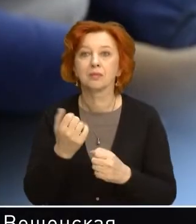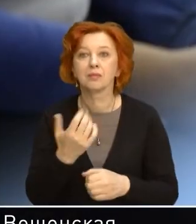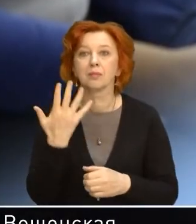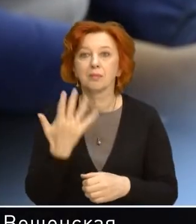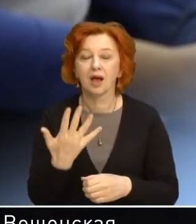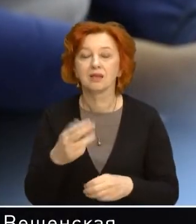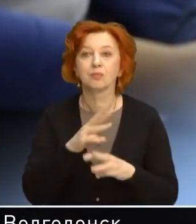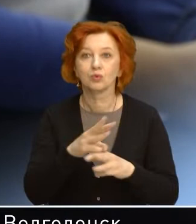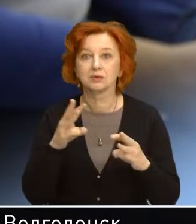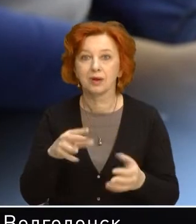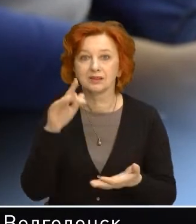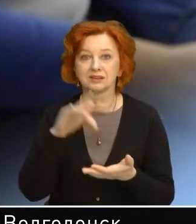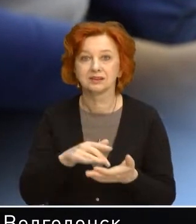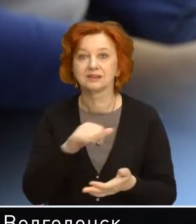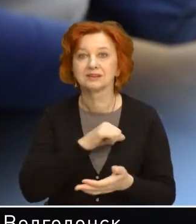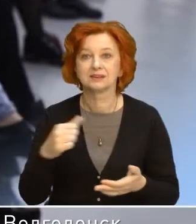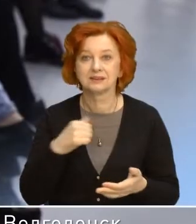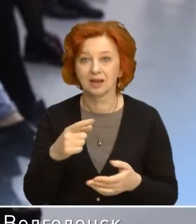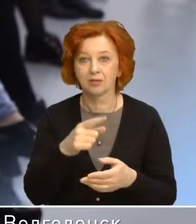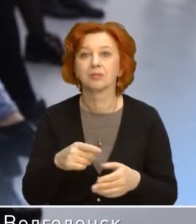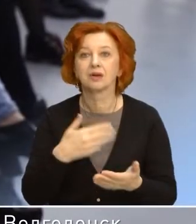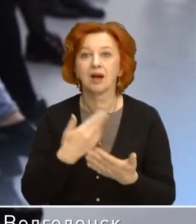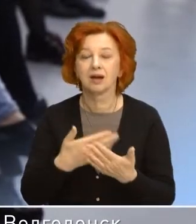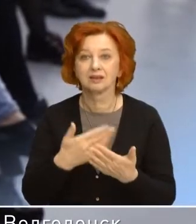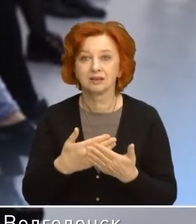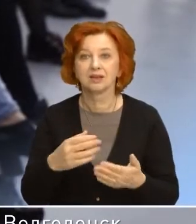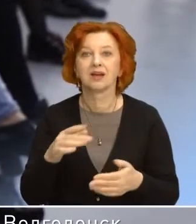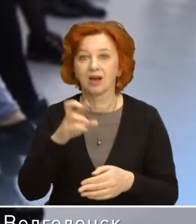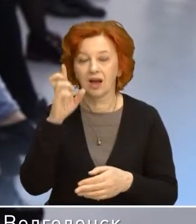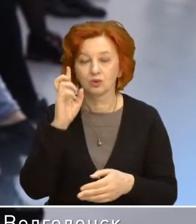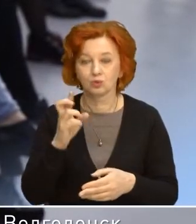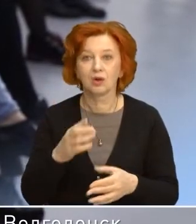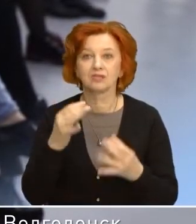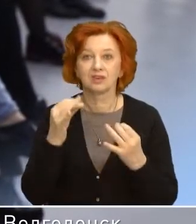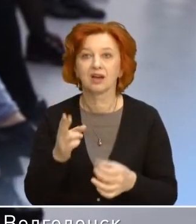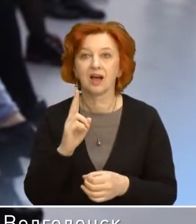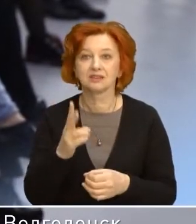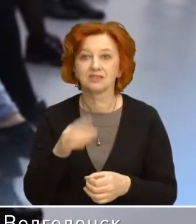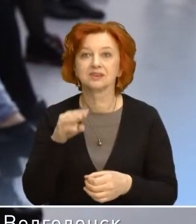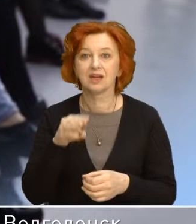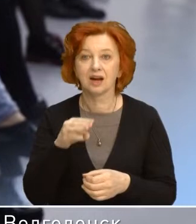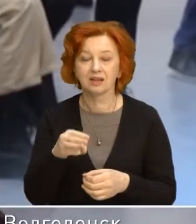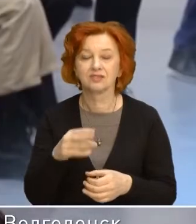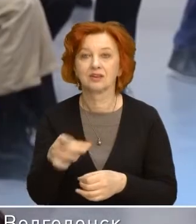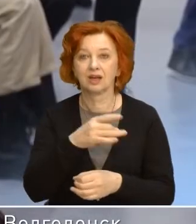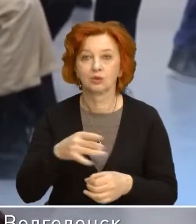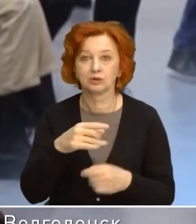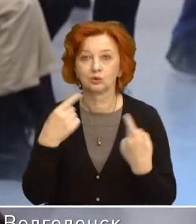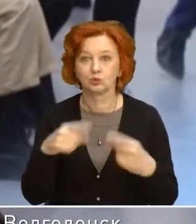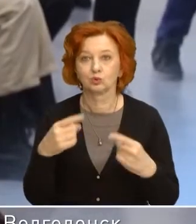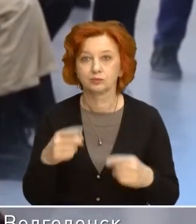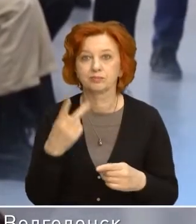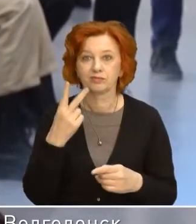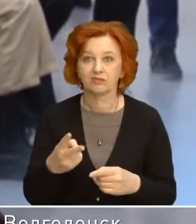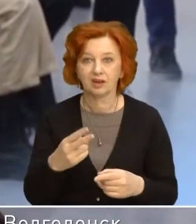5 муниципальных центров в Каменске, Шахтинском, Аксайском, Верхнедонском, Константиновском, Тарасовском районах и еще 2